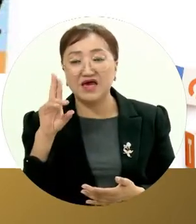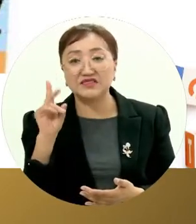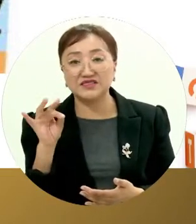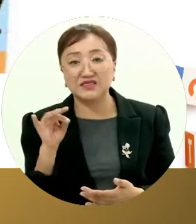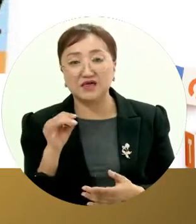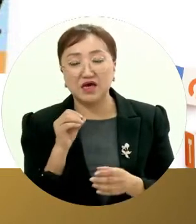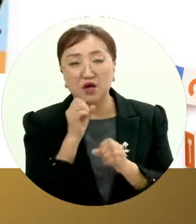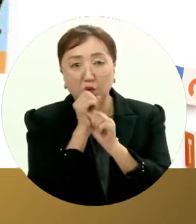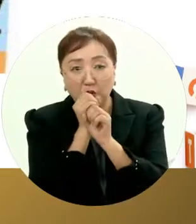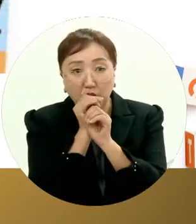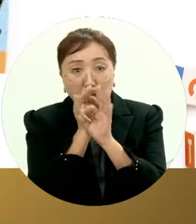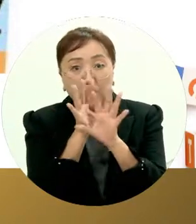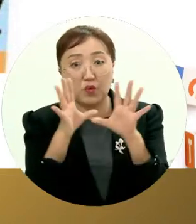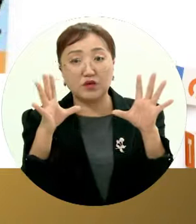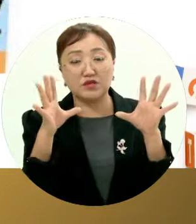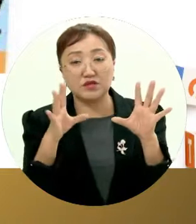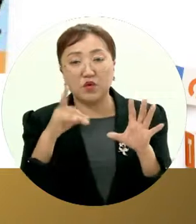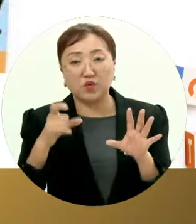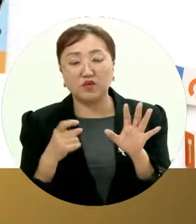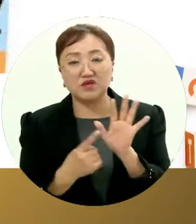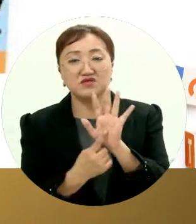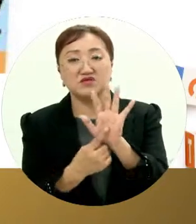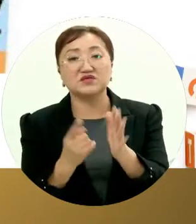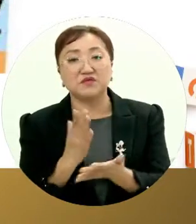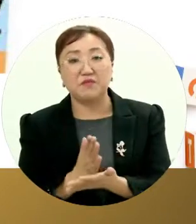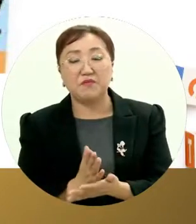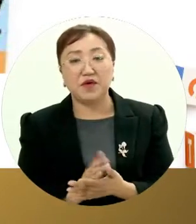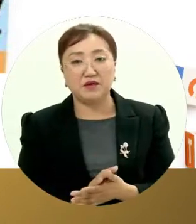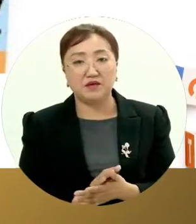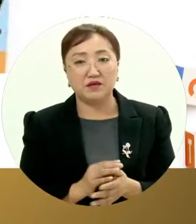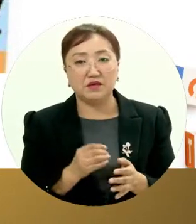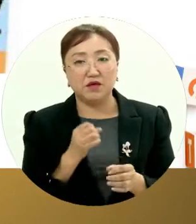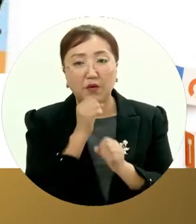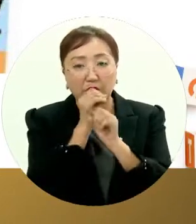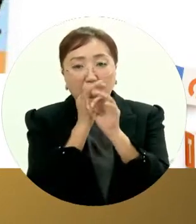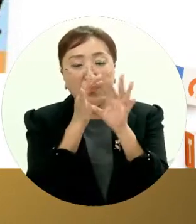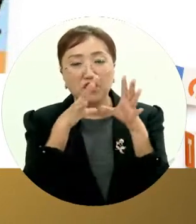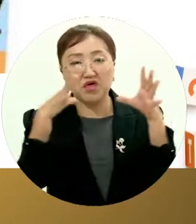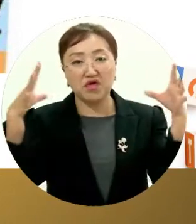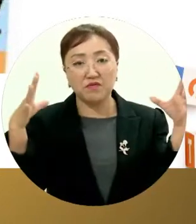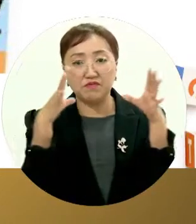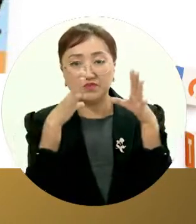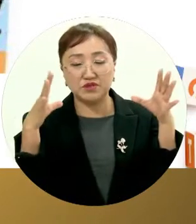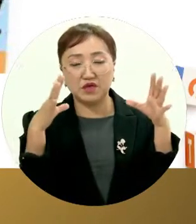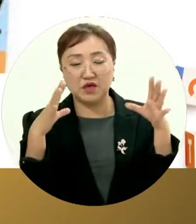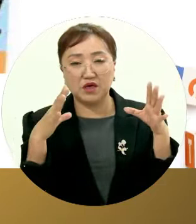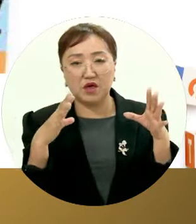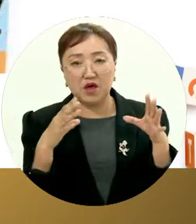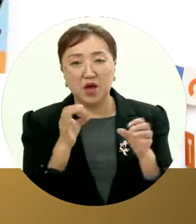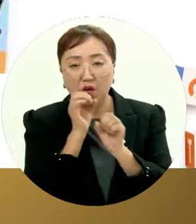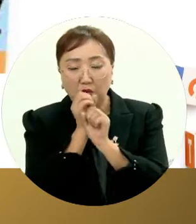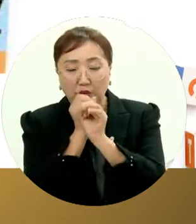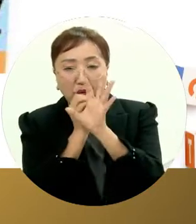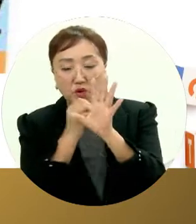шаар үлээж байгаа хүнээр төлөөлүүлэн харуулсан бэ? Шаарны хэмжээ үлээж байгаа хүний биед